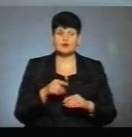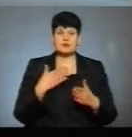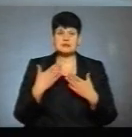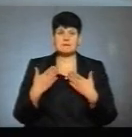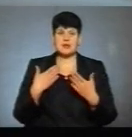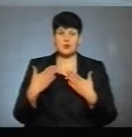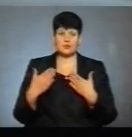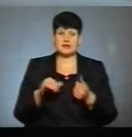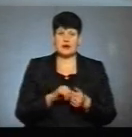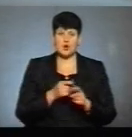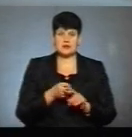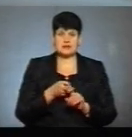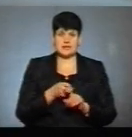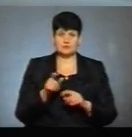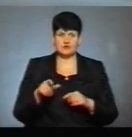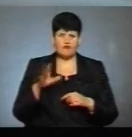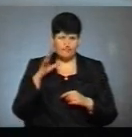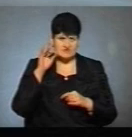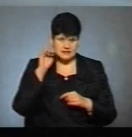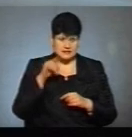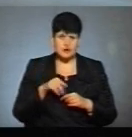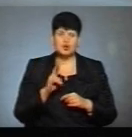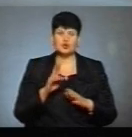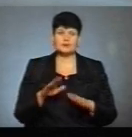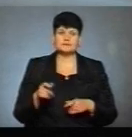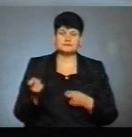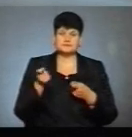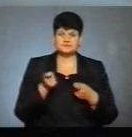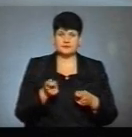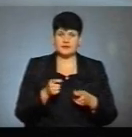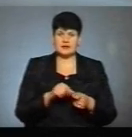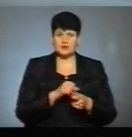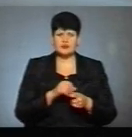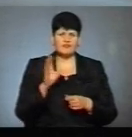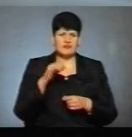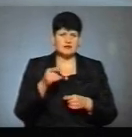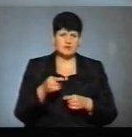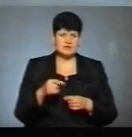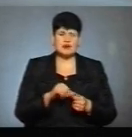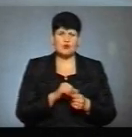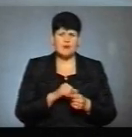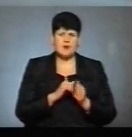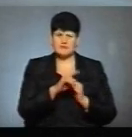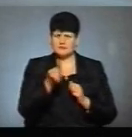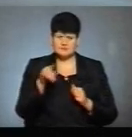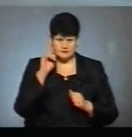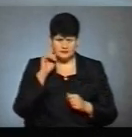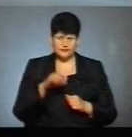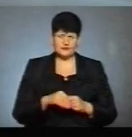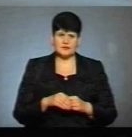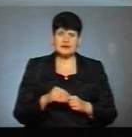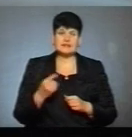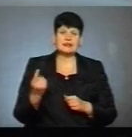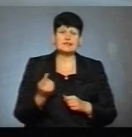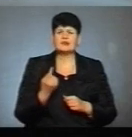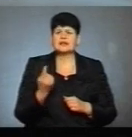цими наркозалежними людьми, всі знають, хто постачає наркотики. Весь Тернопіль знає, кожен наркоман знає. Напевно,